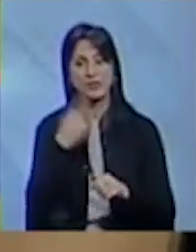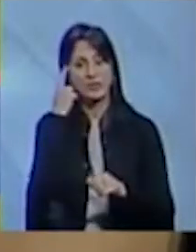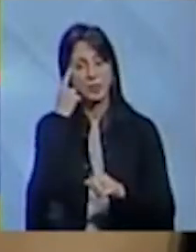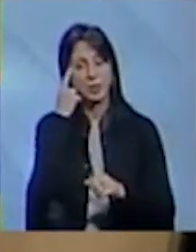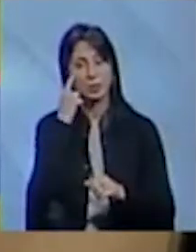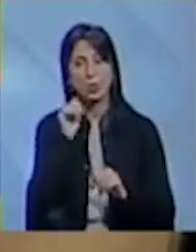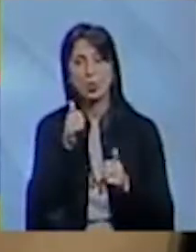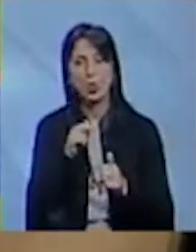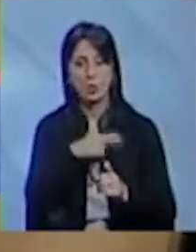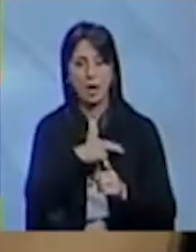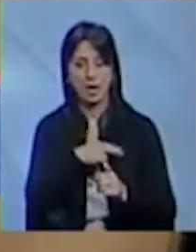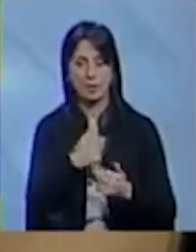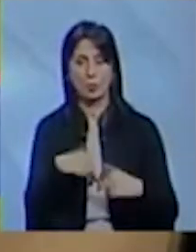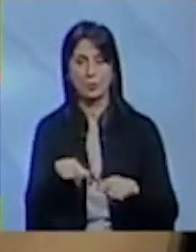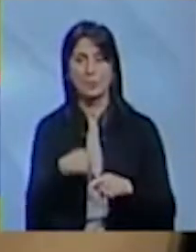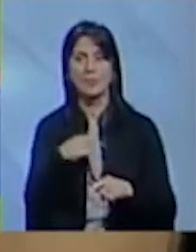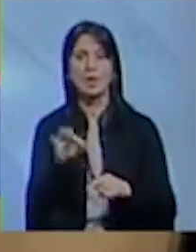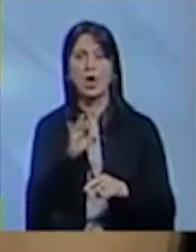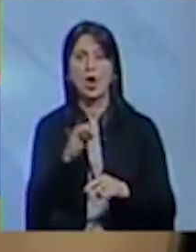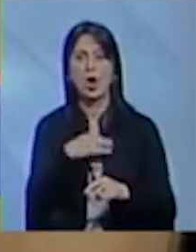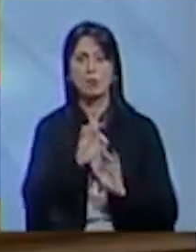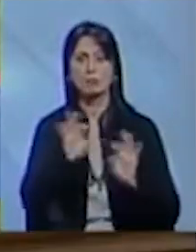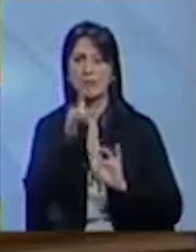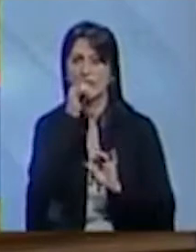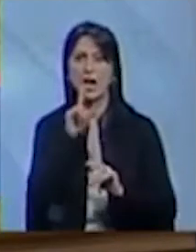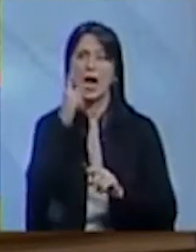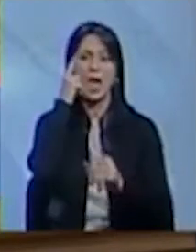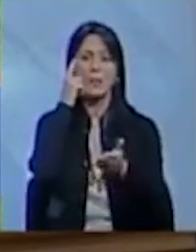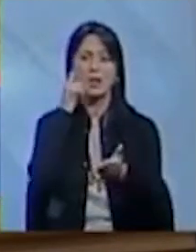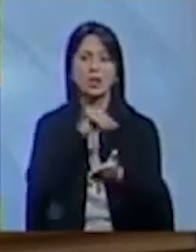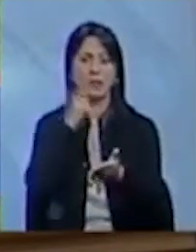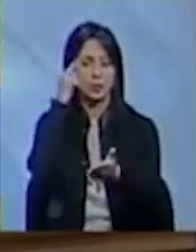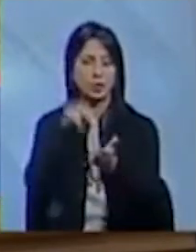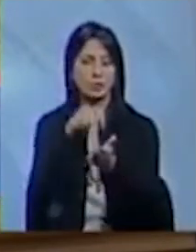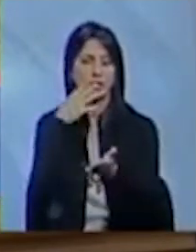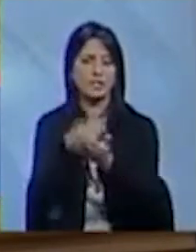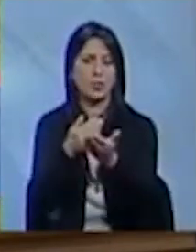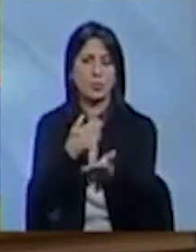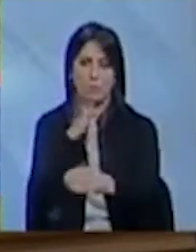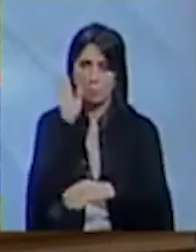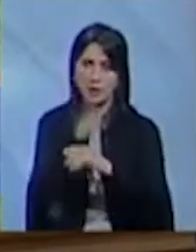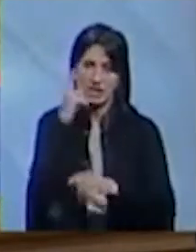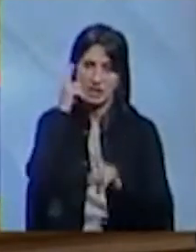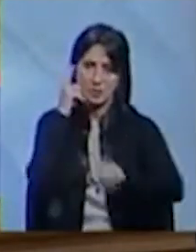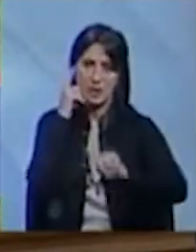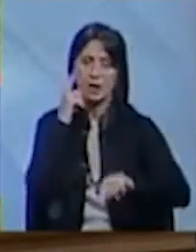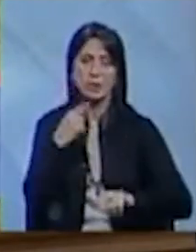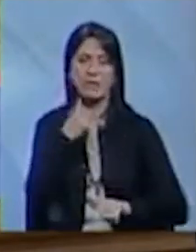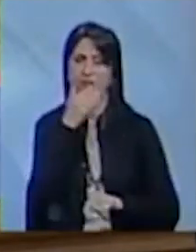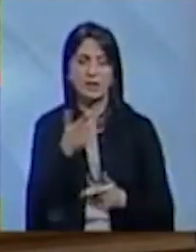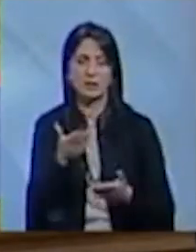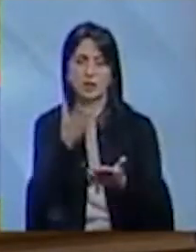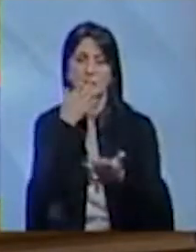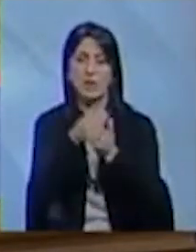ვიფიქროთ, როგორც პარლამენტის დეპუტატებმა? ამაზე მე მითითებას ვერ მოგცემთ, რა შეიძლება იფიქროთ. თქვენი შეფასების კრიტერიუმები გაქვთ და ბუნებრივი, ამაზე ვერც მე და ვერც